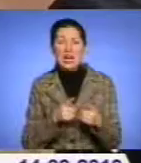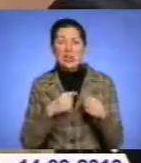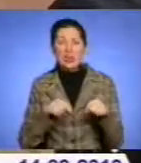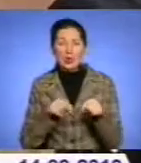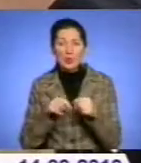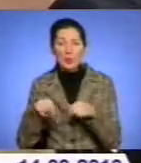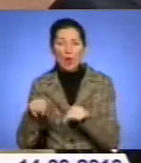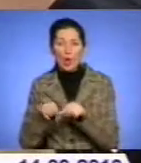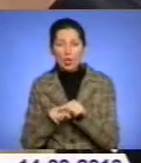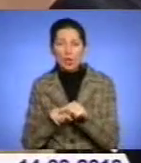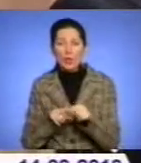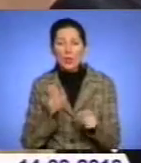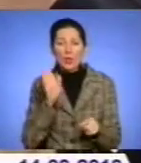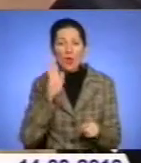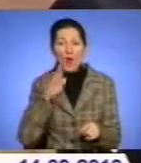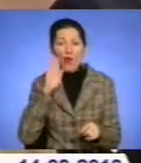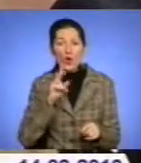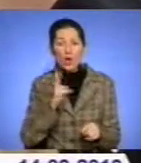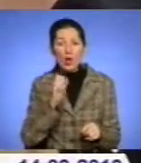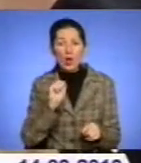структурних підрозділів водоканалу,